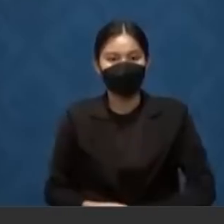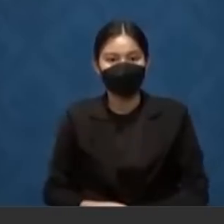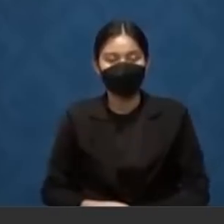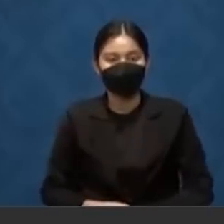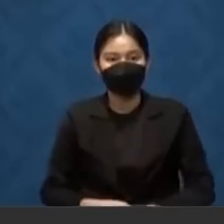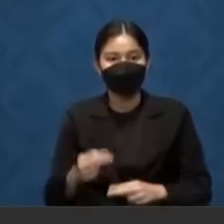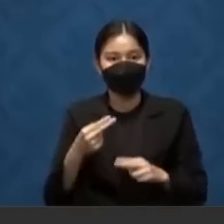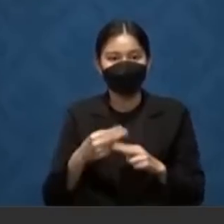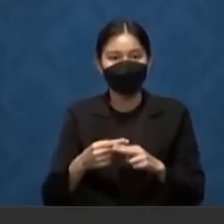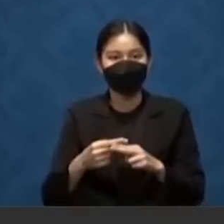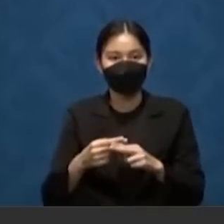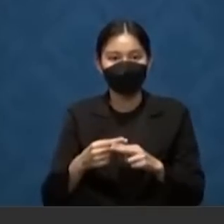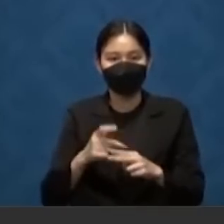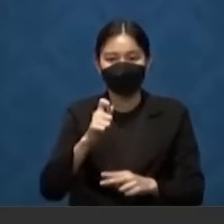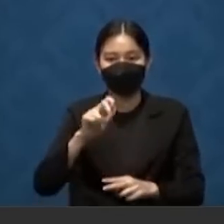2.